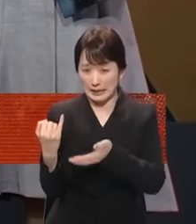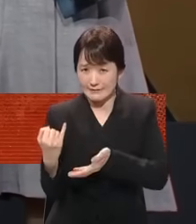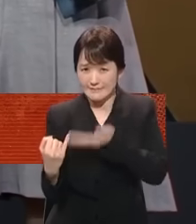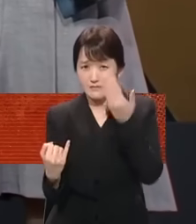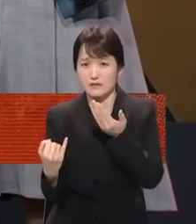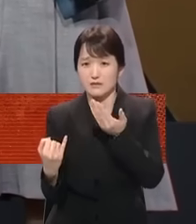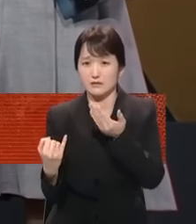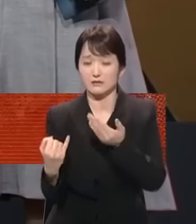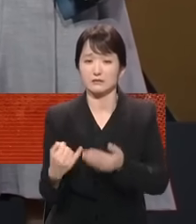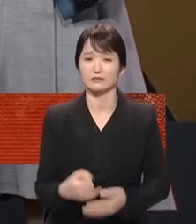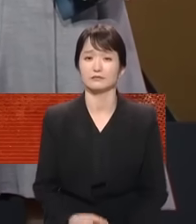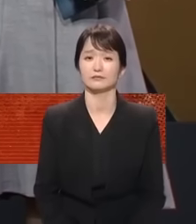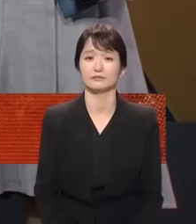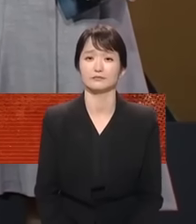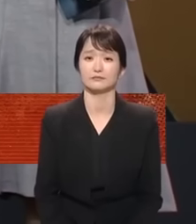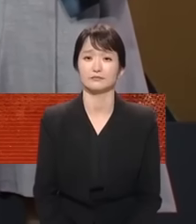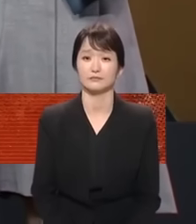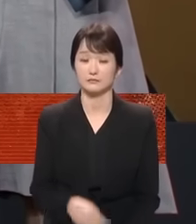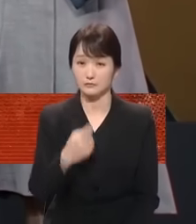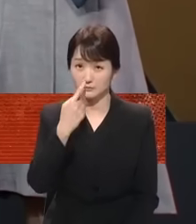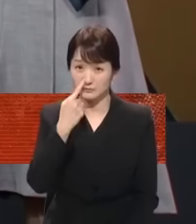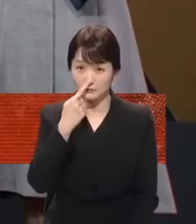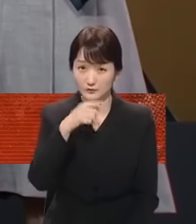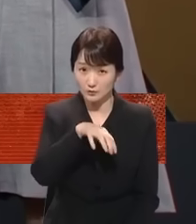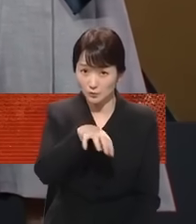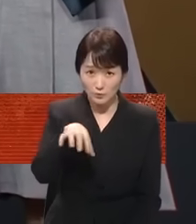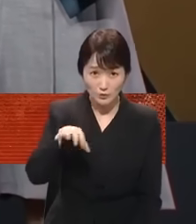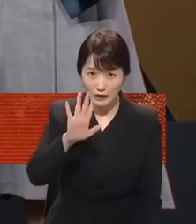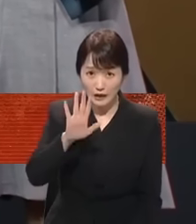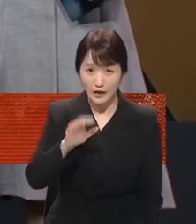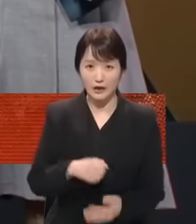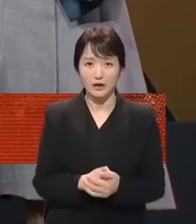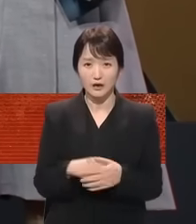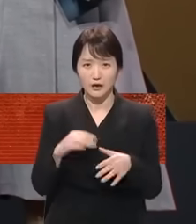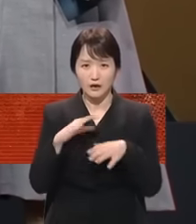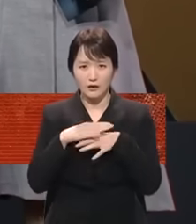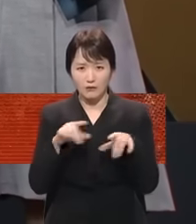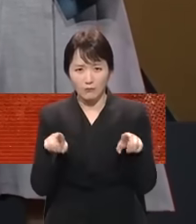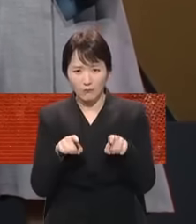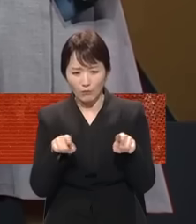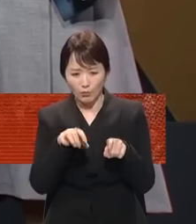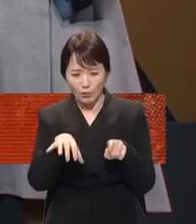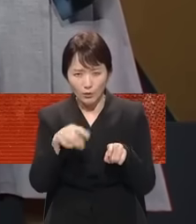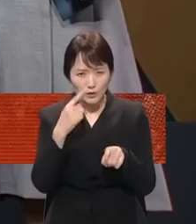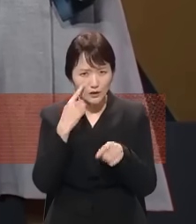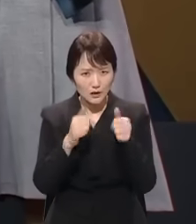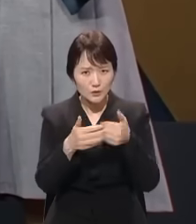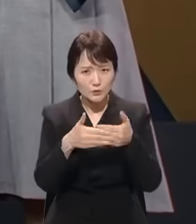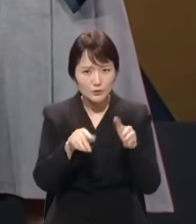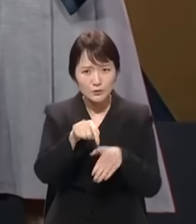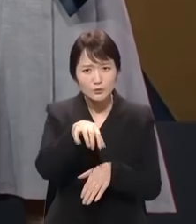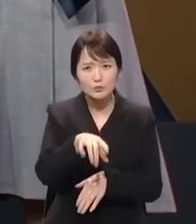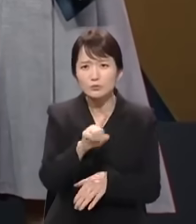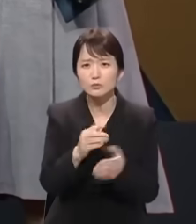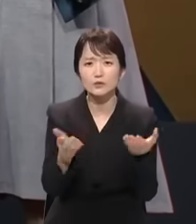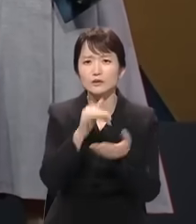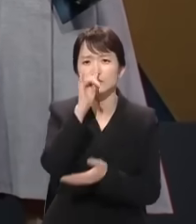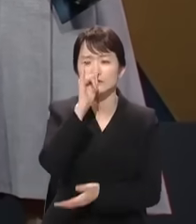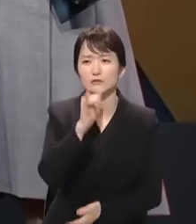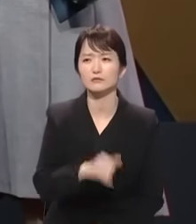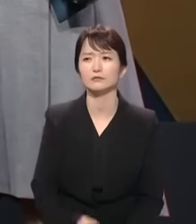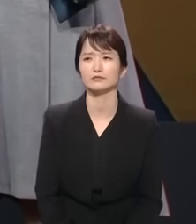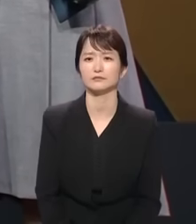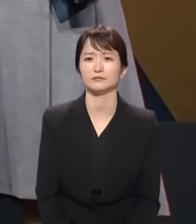당했다고 주장합니다 배움의 공간이 아닌 공포의 공간으로 변한 실험실 대체 이곳에서 무슨 일이